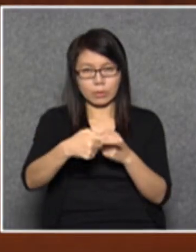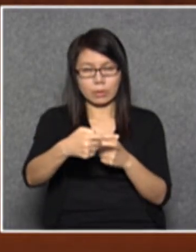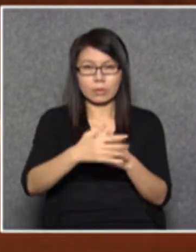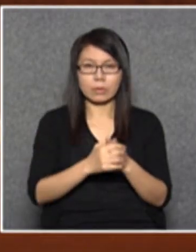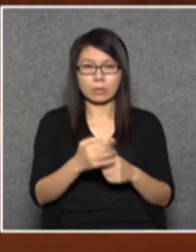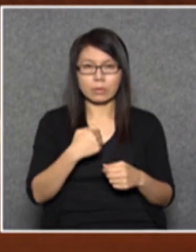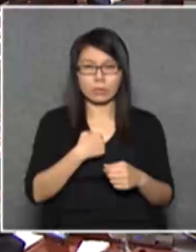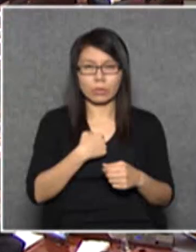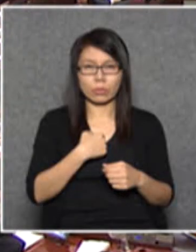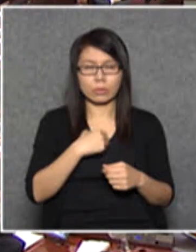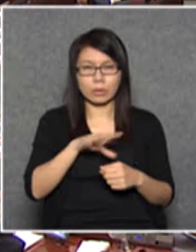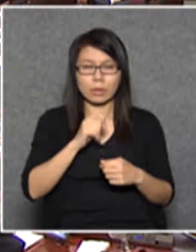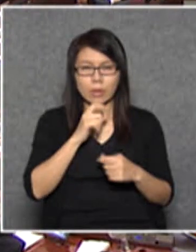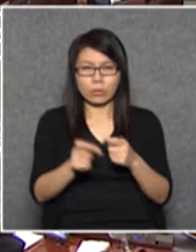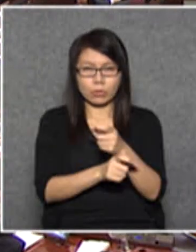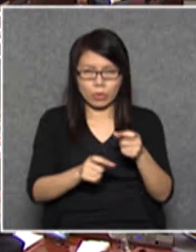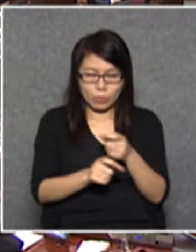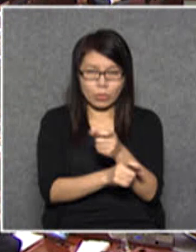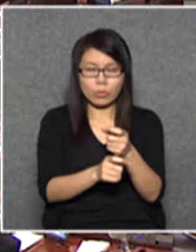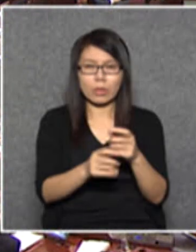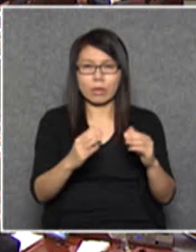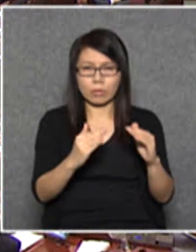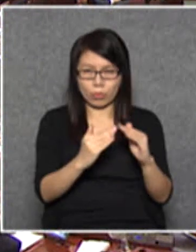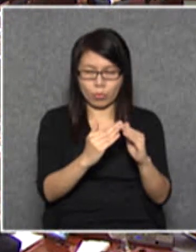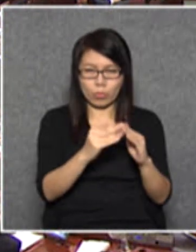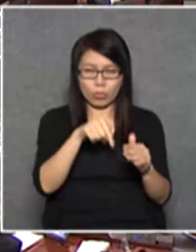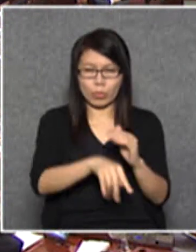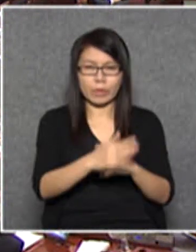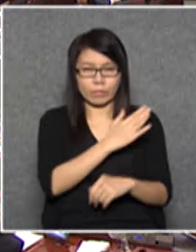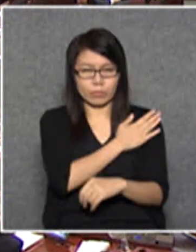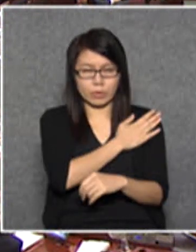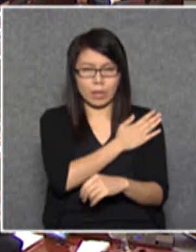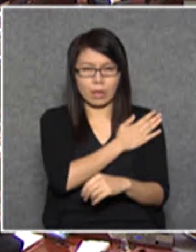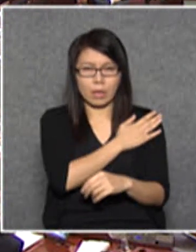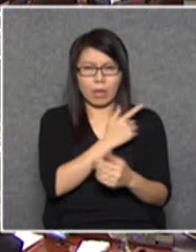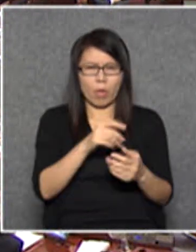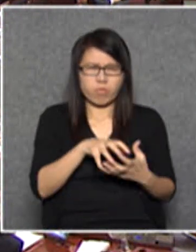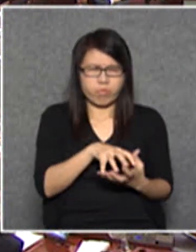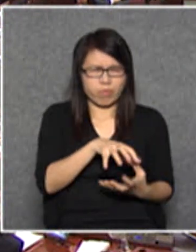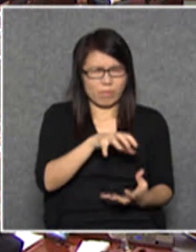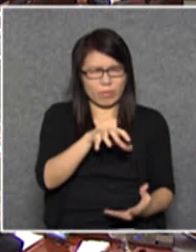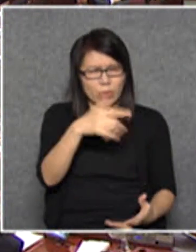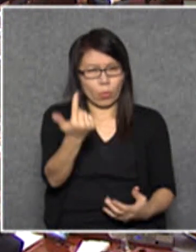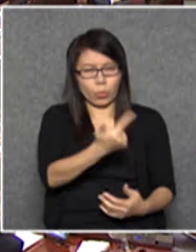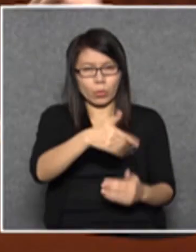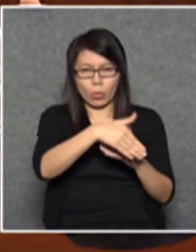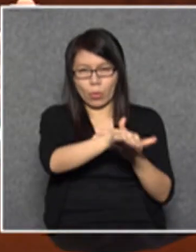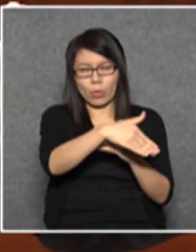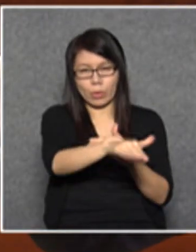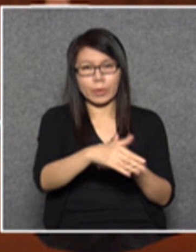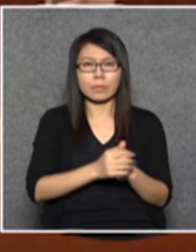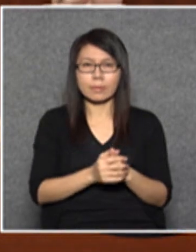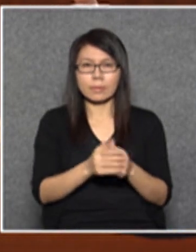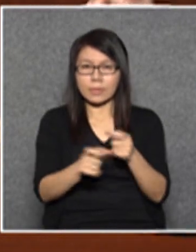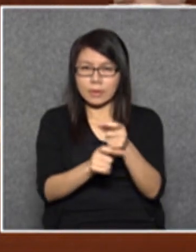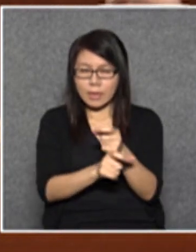哋商務及經濟局佢負責嘅工作十分多，我哋對外嘅。所有的經貿辦事